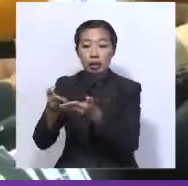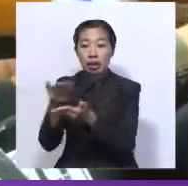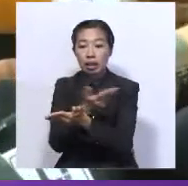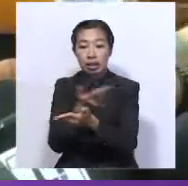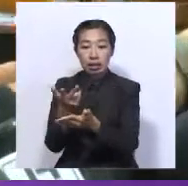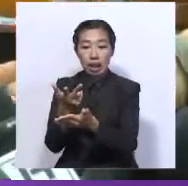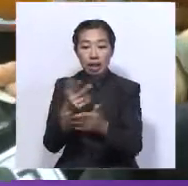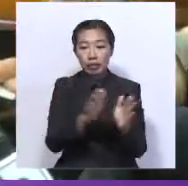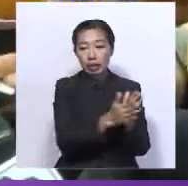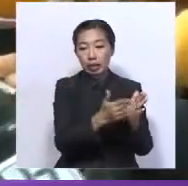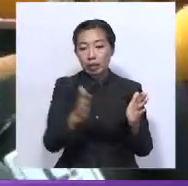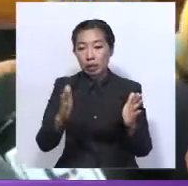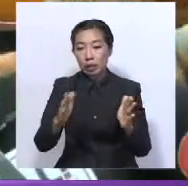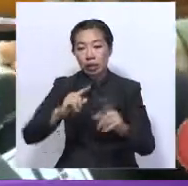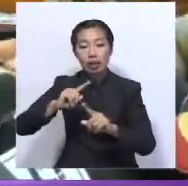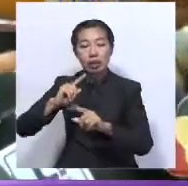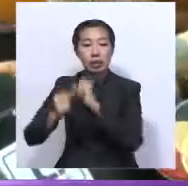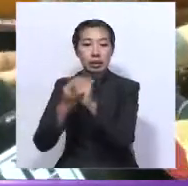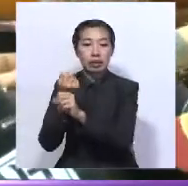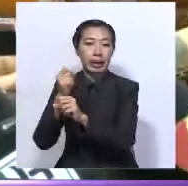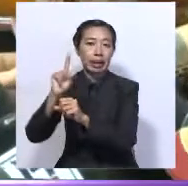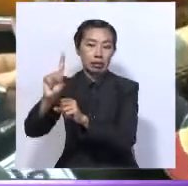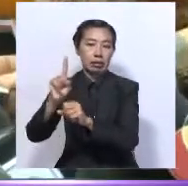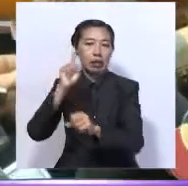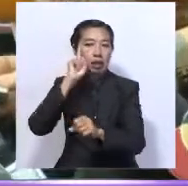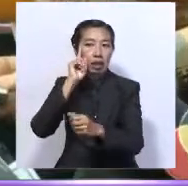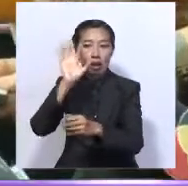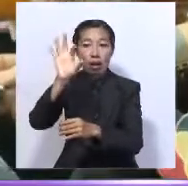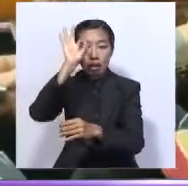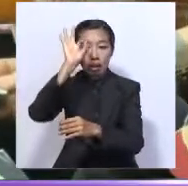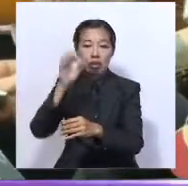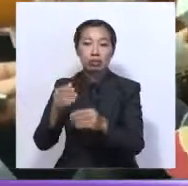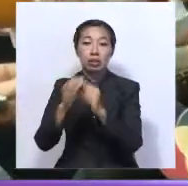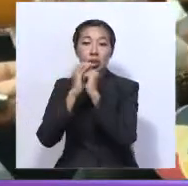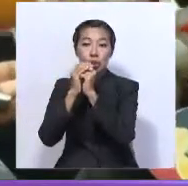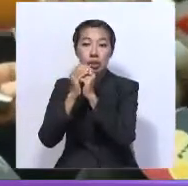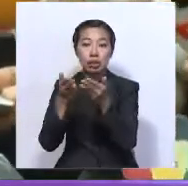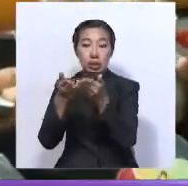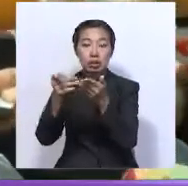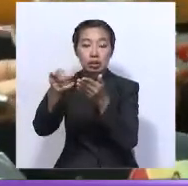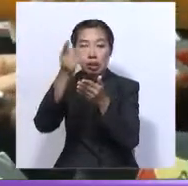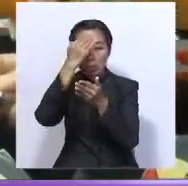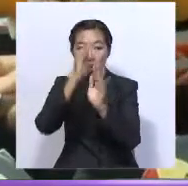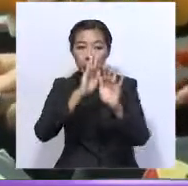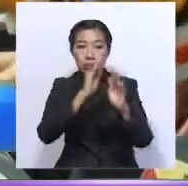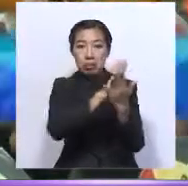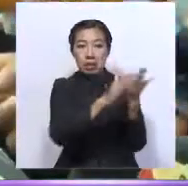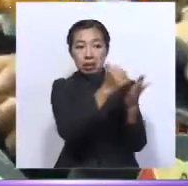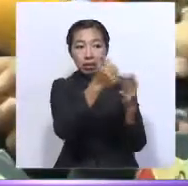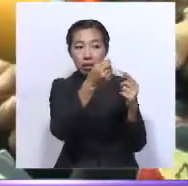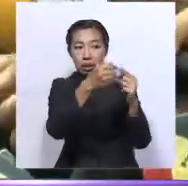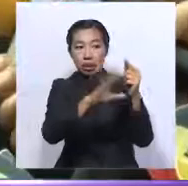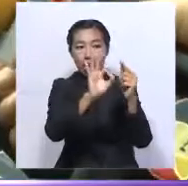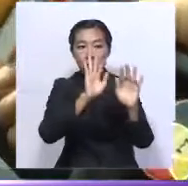า11ปีค่ะส่วนสาเหตุที่เลือกซื้อจากจีนนะคะเพราะมีราคาถูกเมื่อเปรียบเทียบกับอีก9ประเทศค่ะ ได้นาน